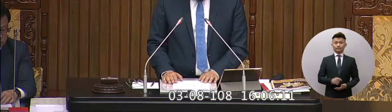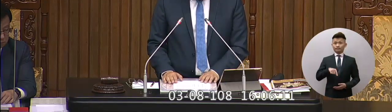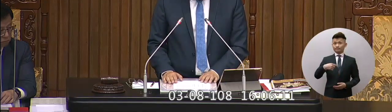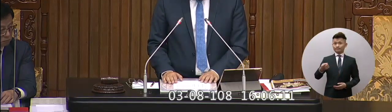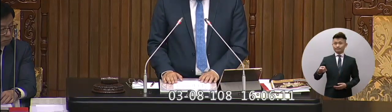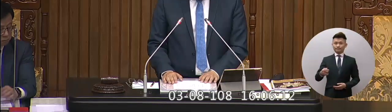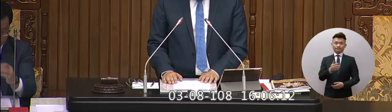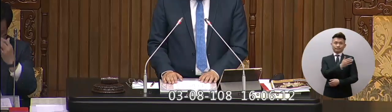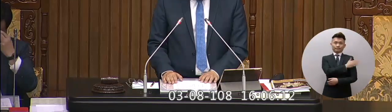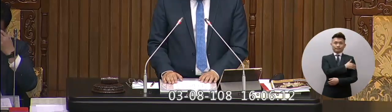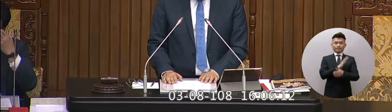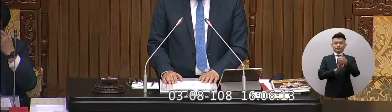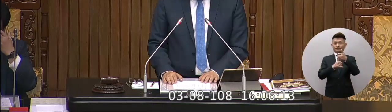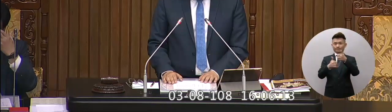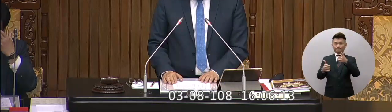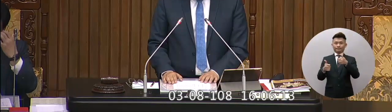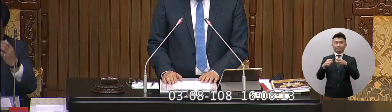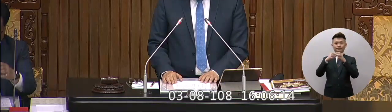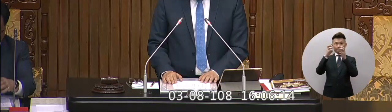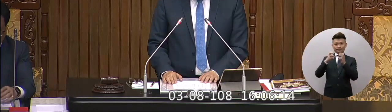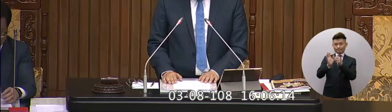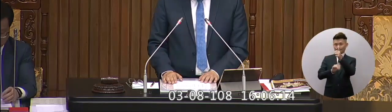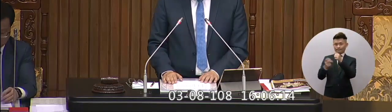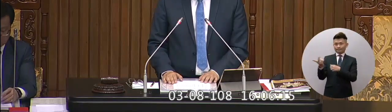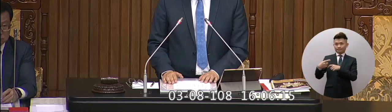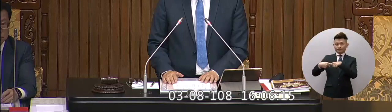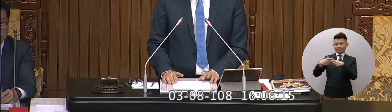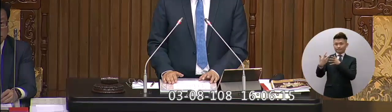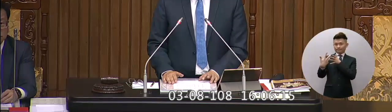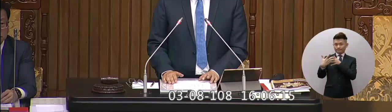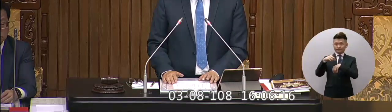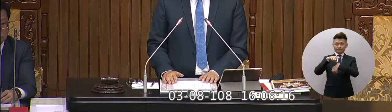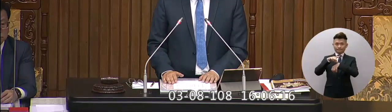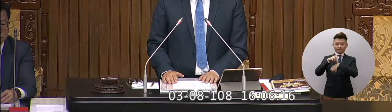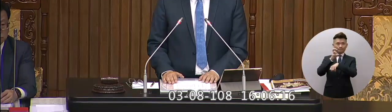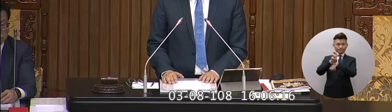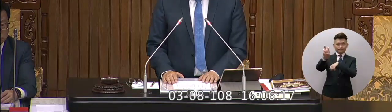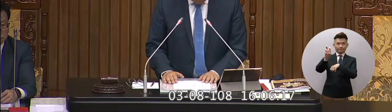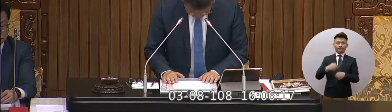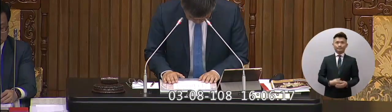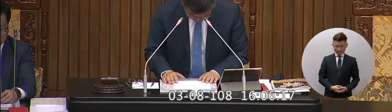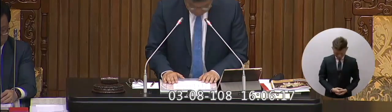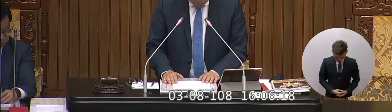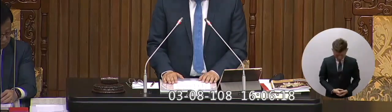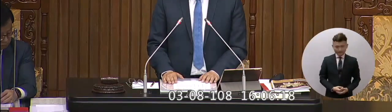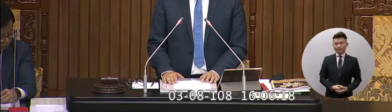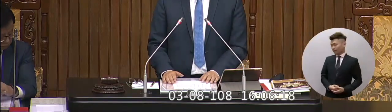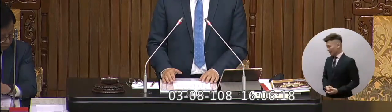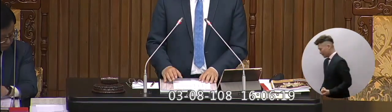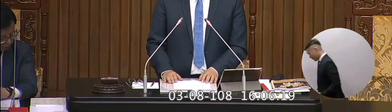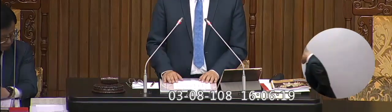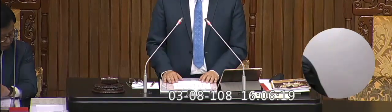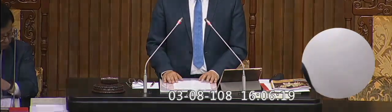接着请陈雪生委员、杨耀委员联合质询，询答时间为30分钟。